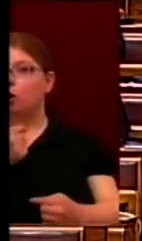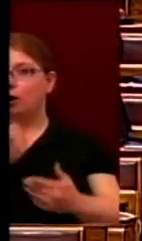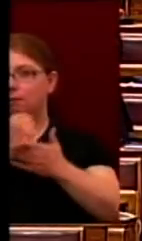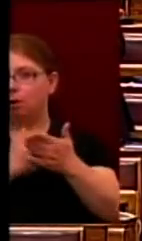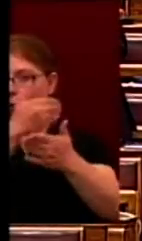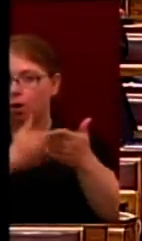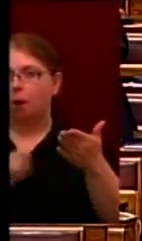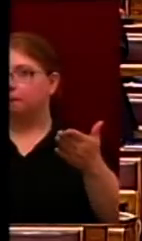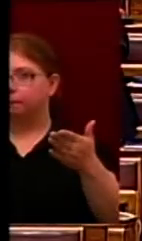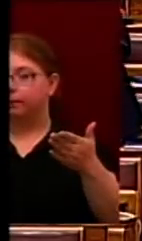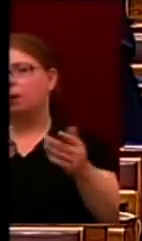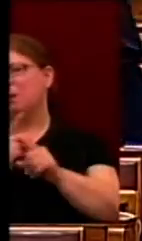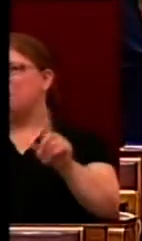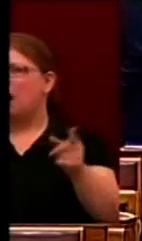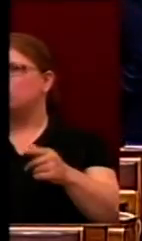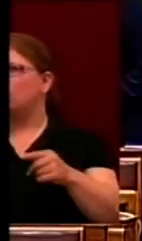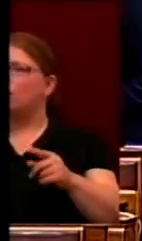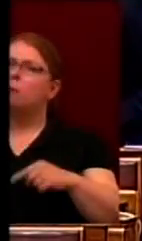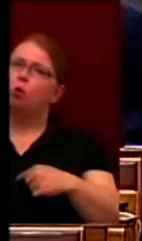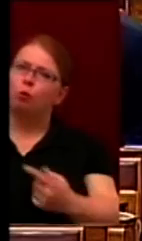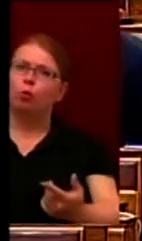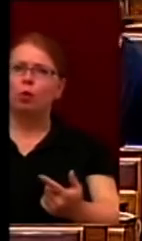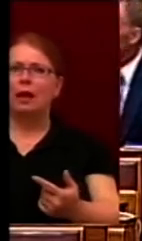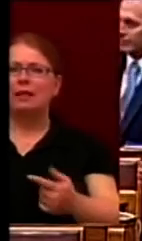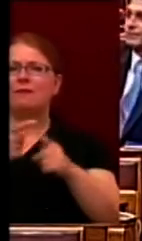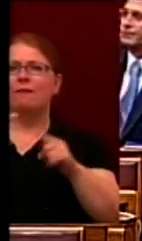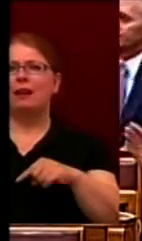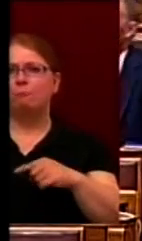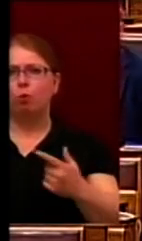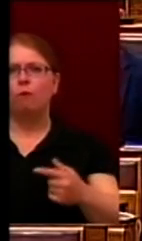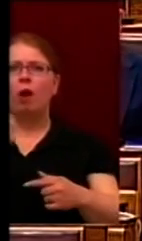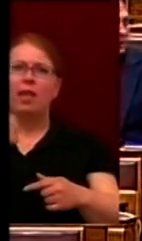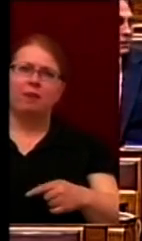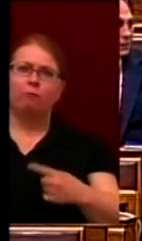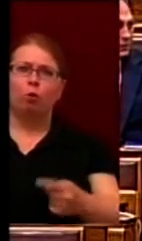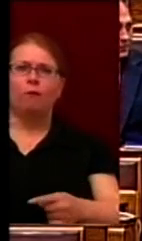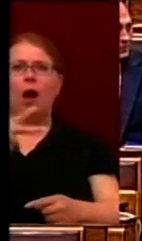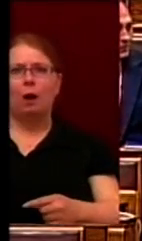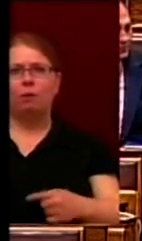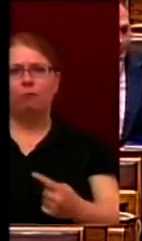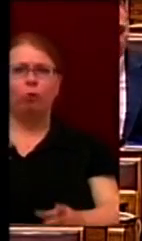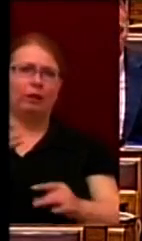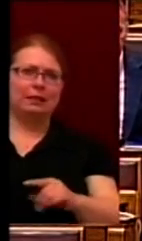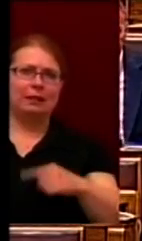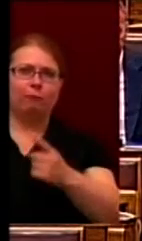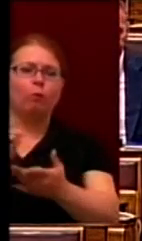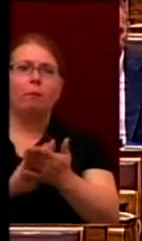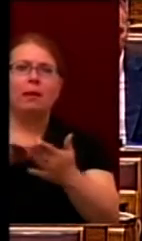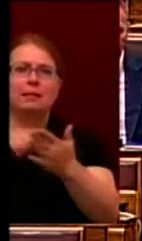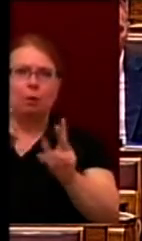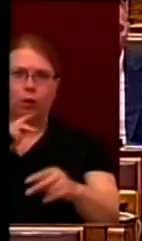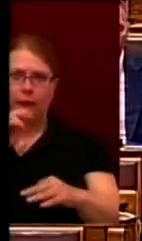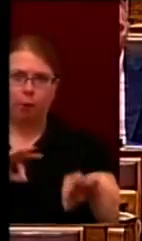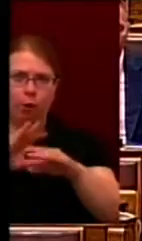csupán arról szól, mint sok más program, hogy a jövőre nézve, fél év múlva, egy év múlva, 3 év, 5 év múlva, vagy 10 év múlva milyen célokat kell Magyarországnak